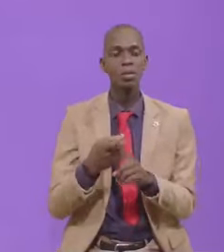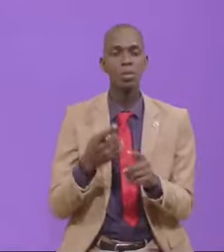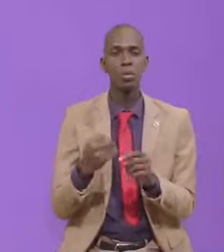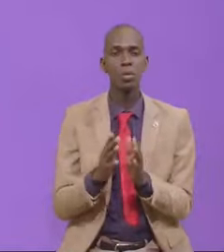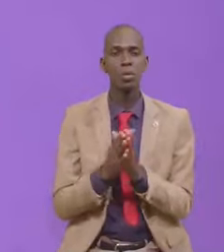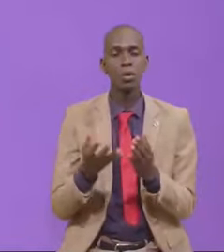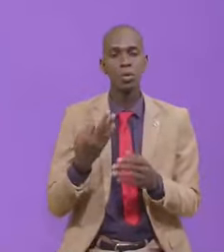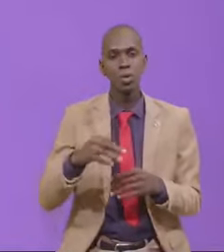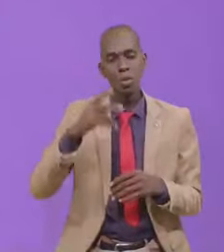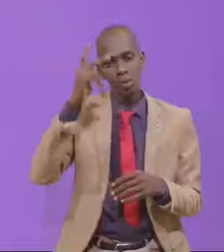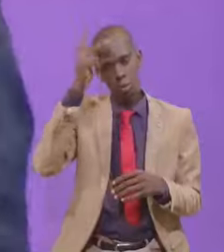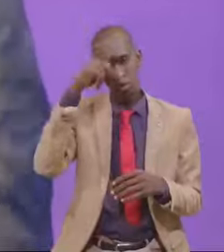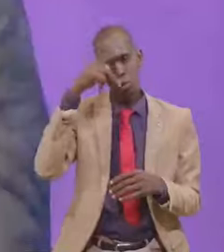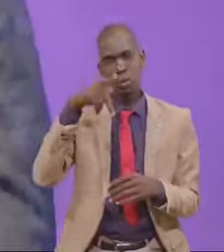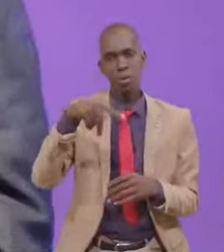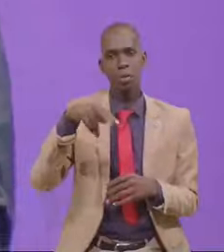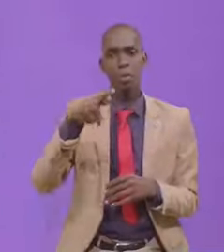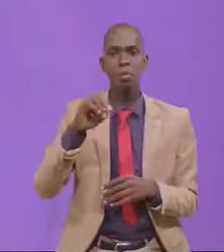Proverbe